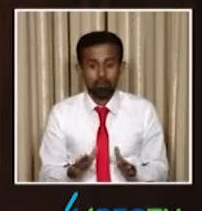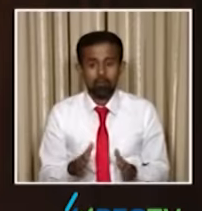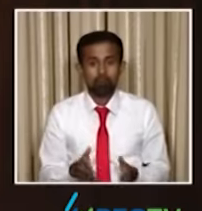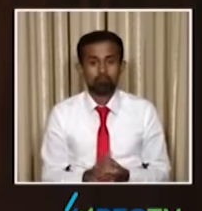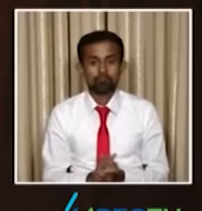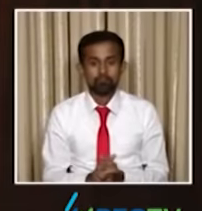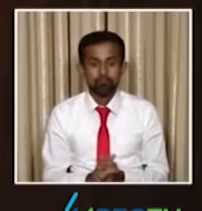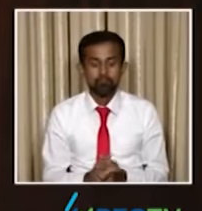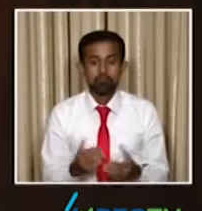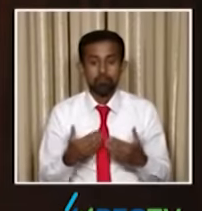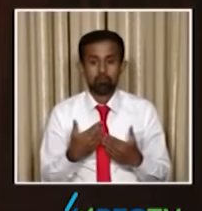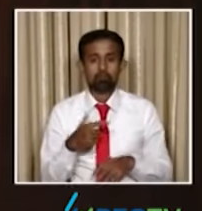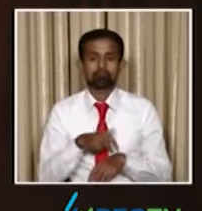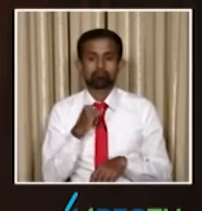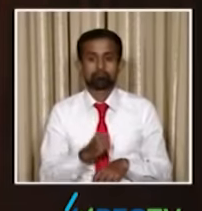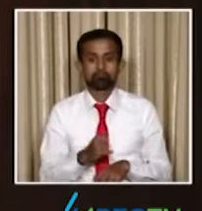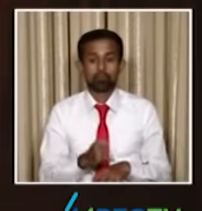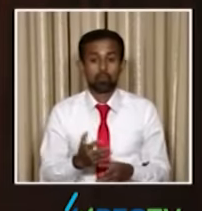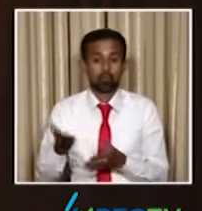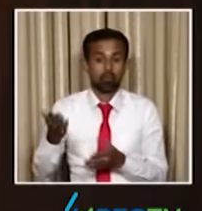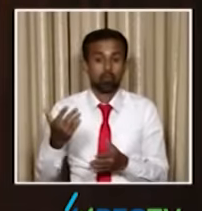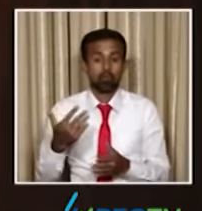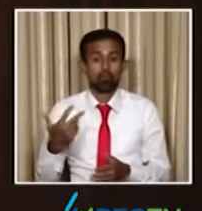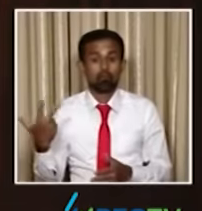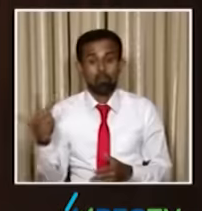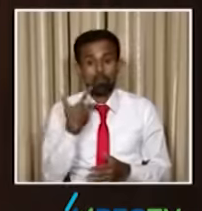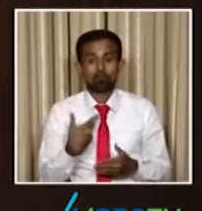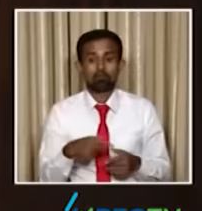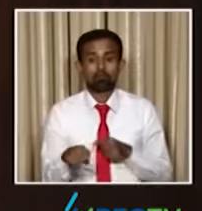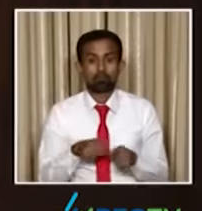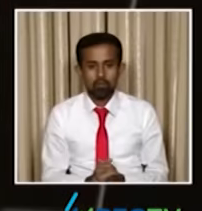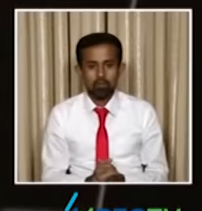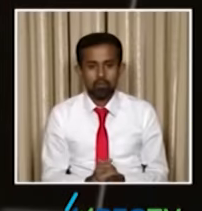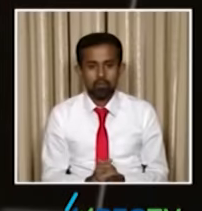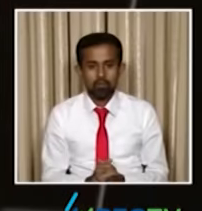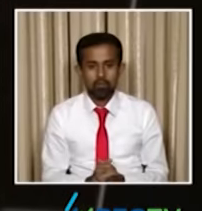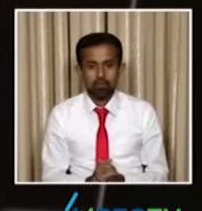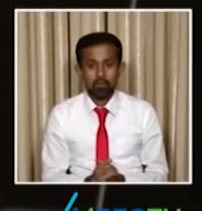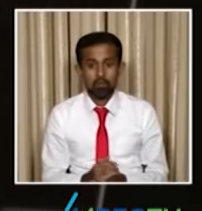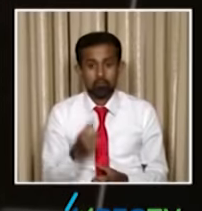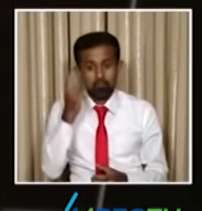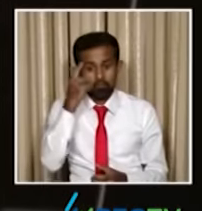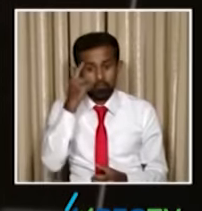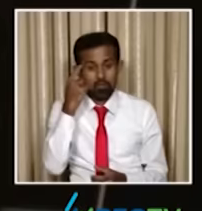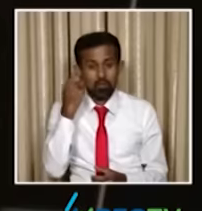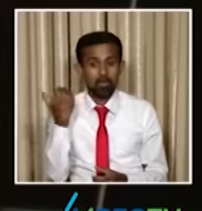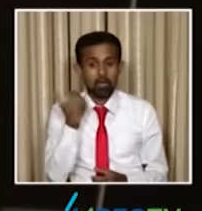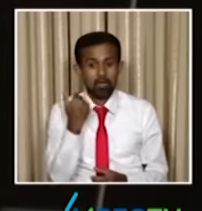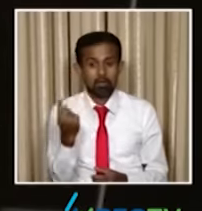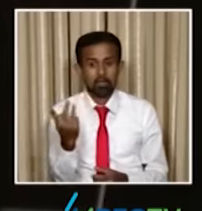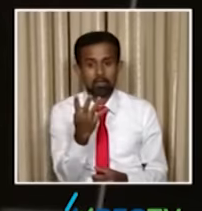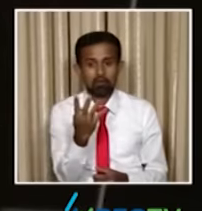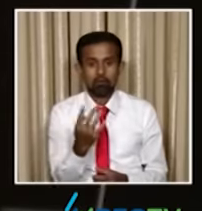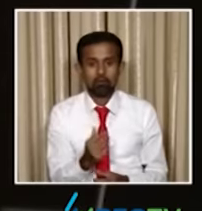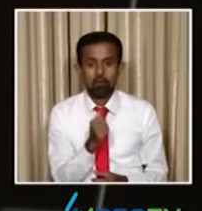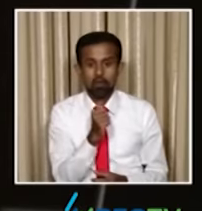ඕන තරම් මේක අපේ කරුමෙට ගොහයත් යන ගලි බවුසරයක් අපේ ඇඟේ පෙරළුණා ඒකයි ප්‍රශ්නේ තියෙන්නේ බොහොම සුතිය හරි මේ මානසික ලෙඩ්ඩු ටික